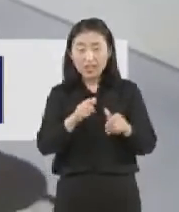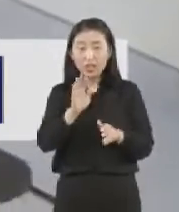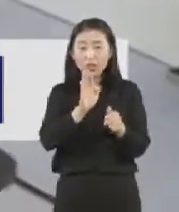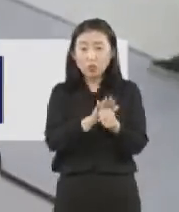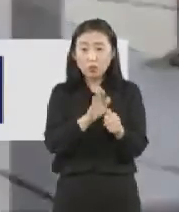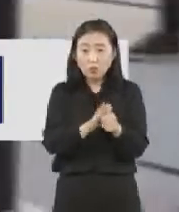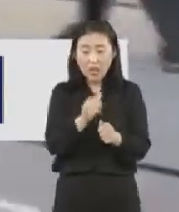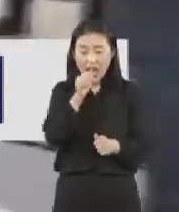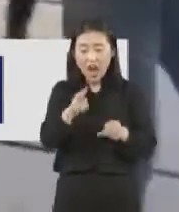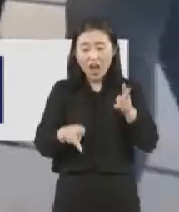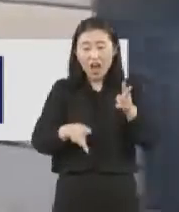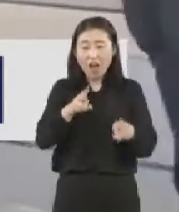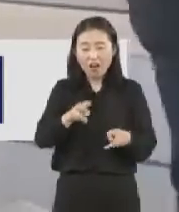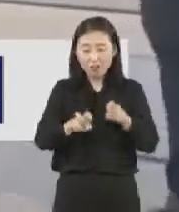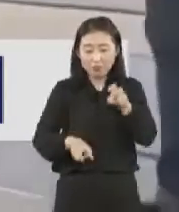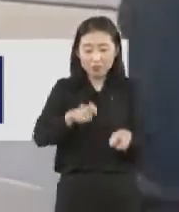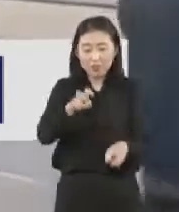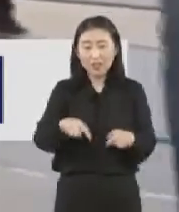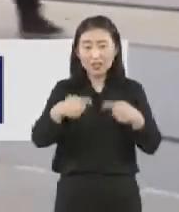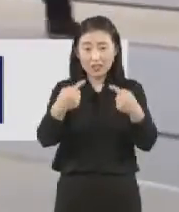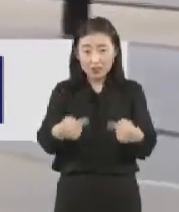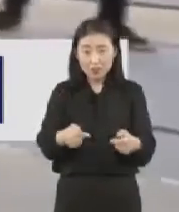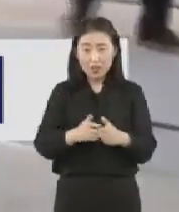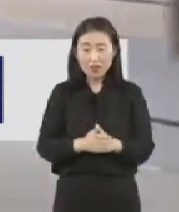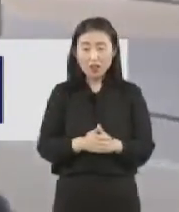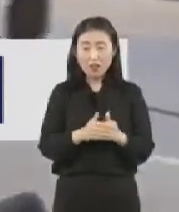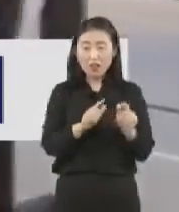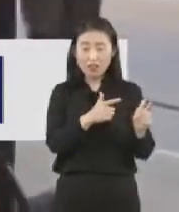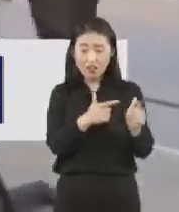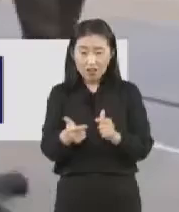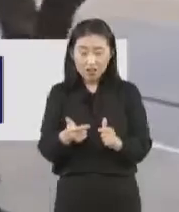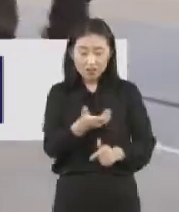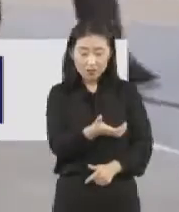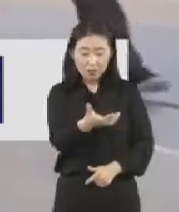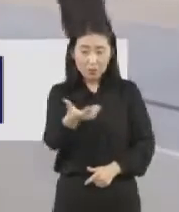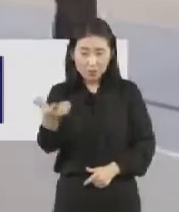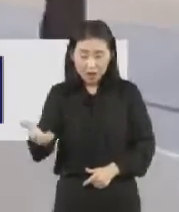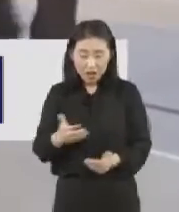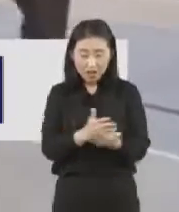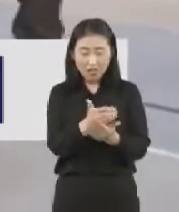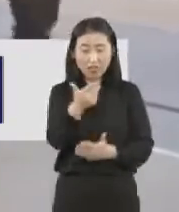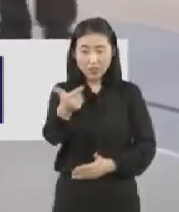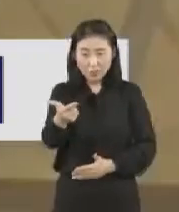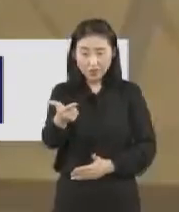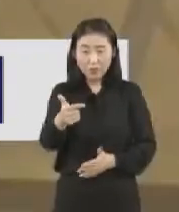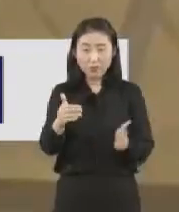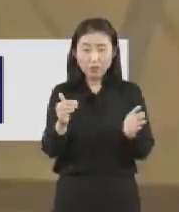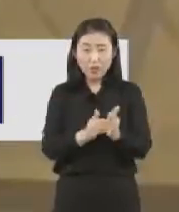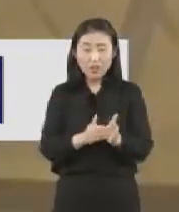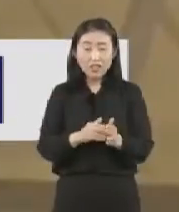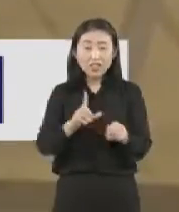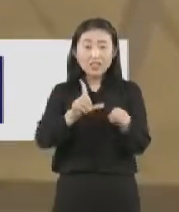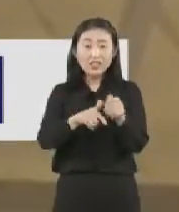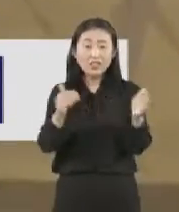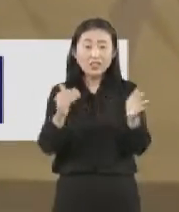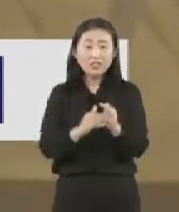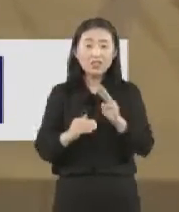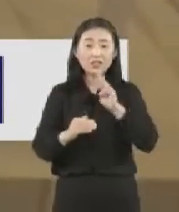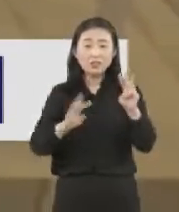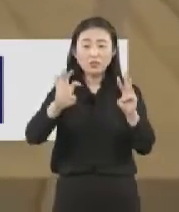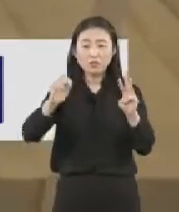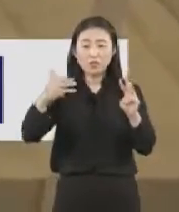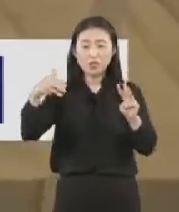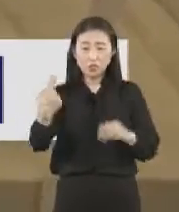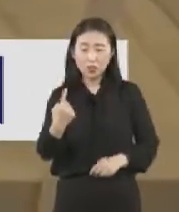돕는 로봇 경진 대회에 출전해 장애물 피해 걷기와 경사로 걷기 등 6개 임무를 3분 47초의 기록으로